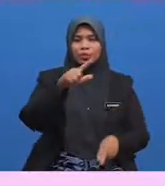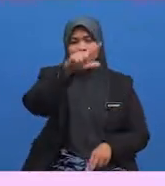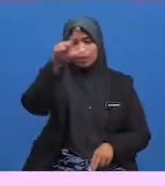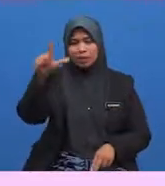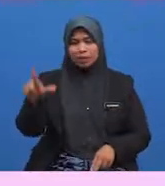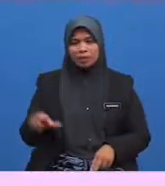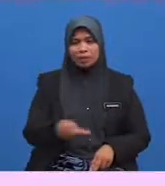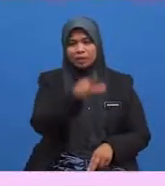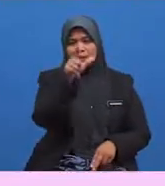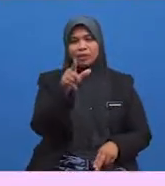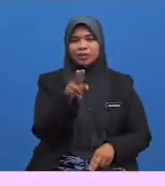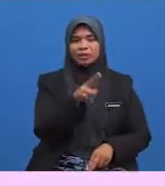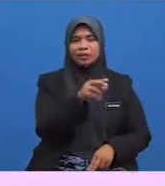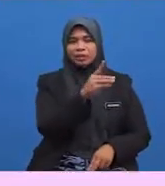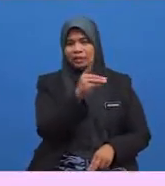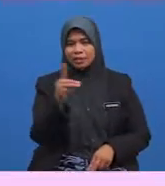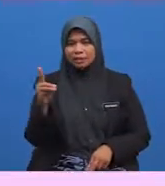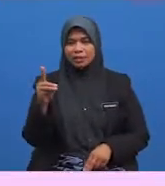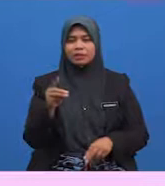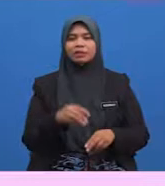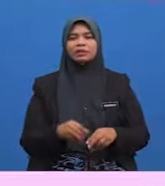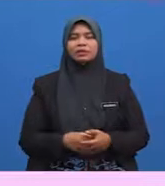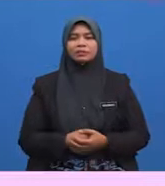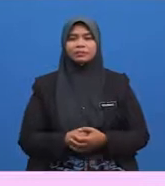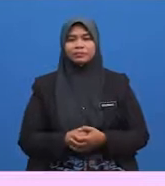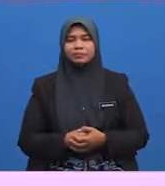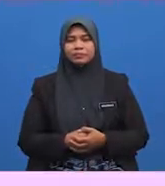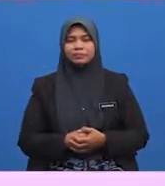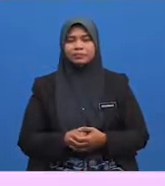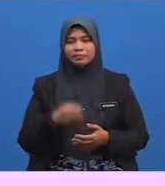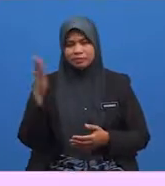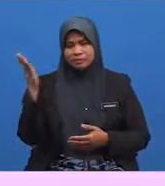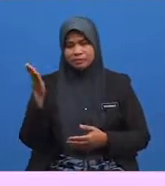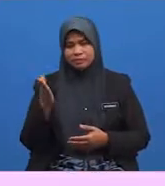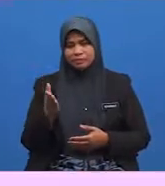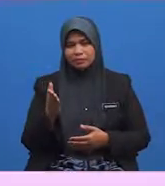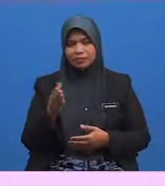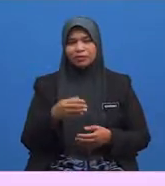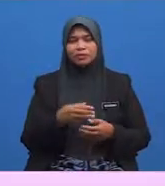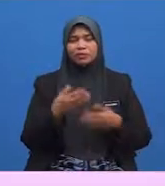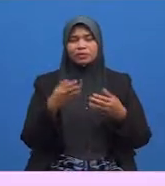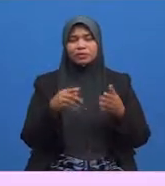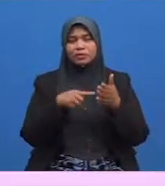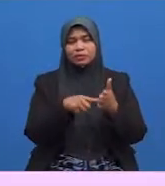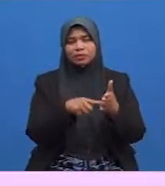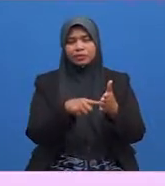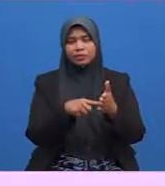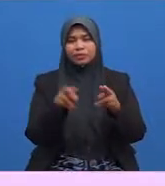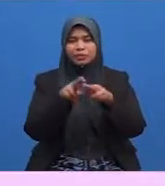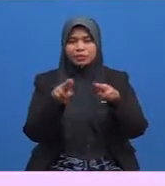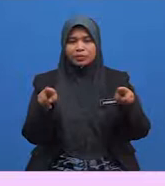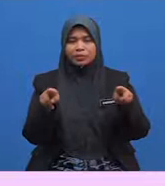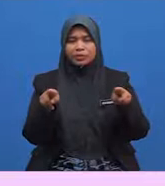bagi roda basikal tersebut. Di paparan telah ditunjukkan